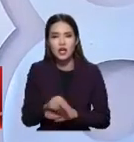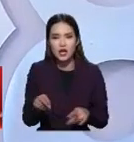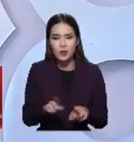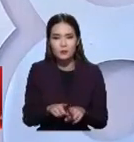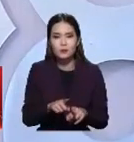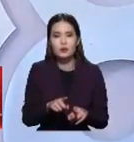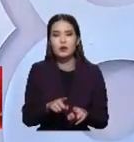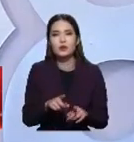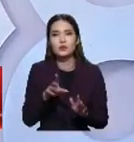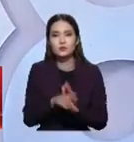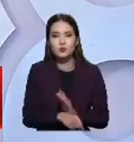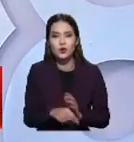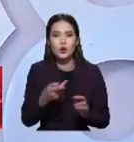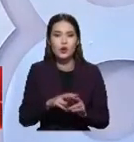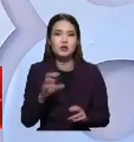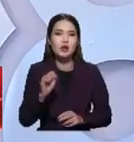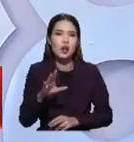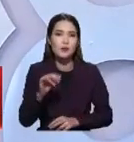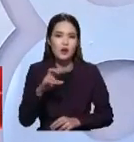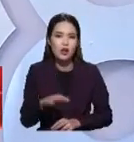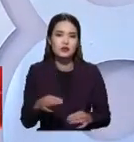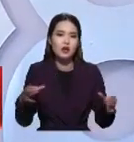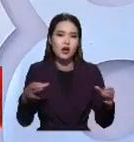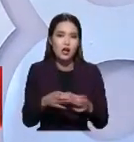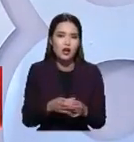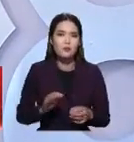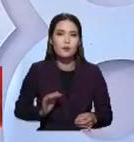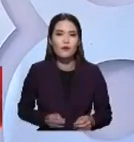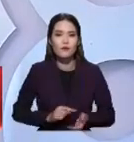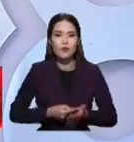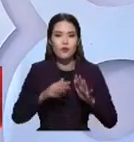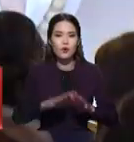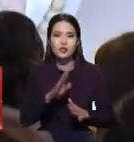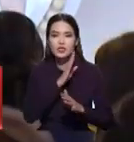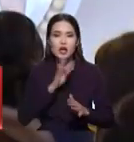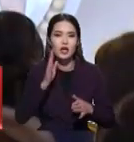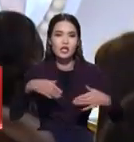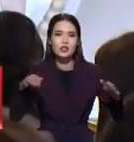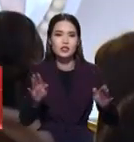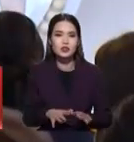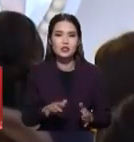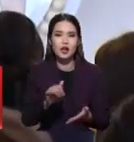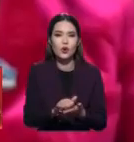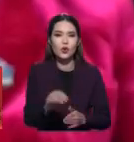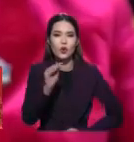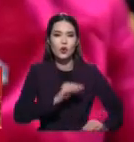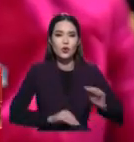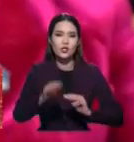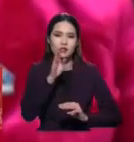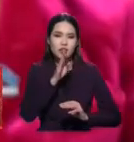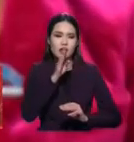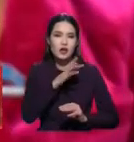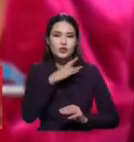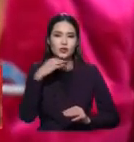тұлға. Бұл орайда Аманат партиясының өңірлік филиалдарында әйелдер қанаттары құрылуда. Қыз келіншектердің